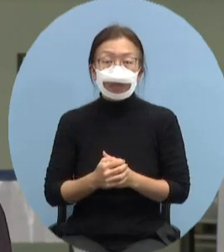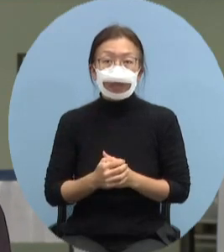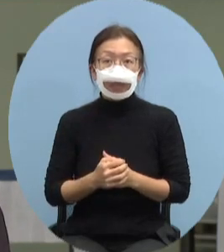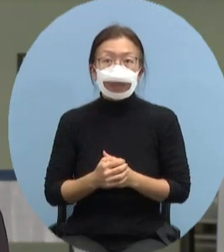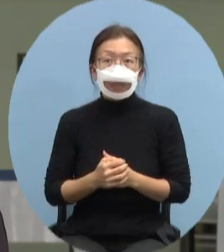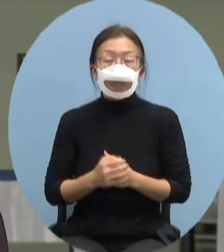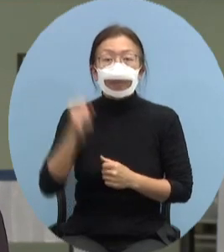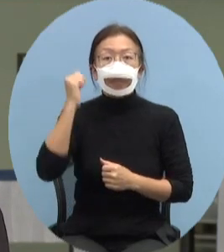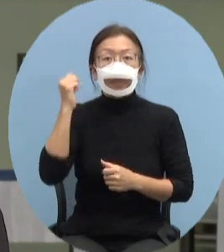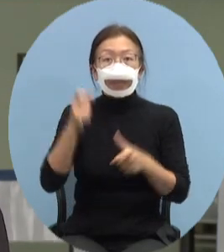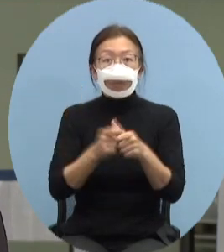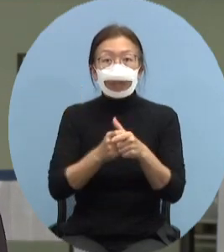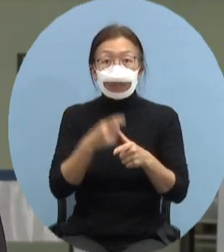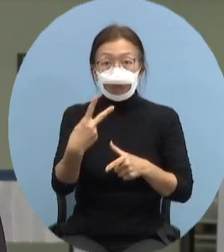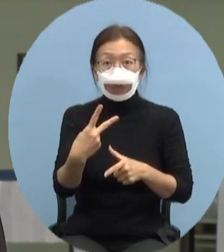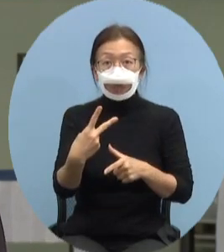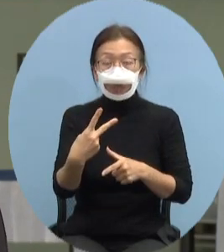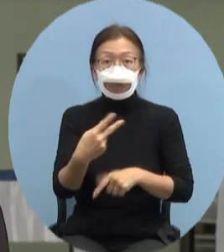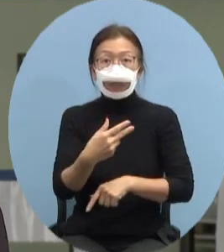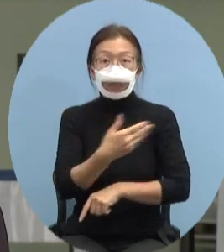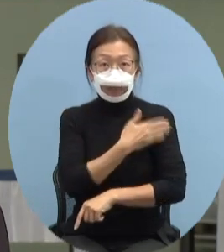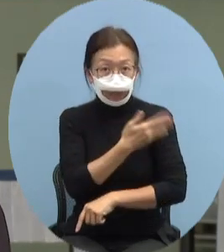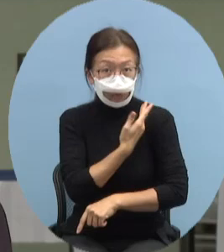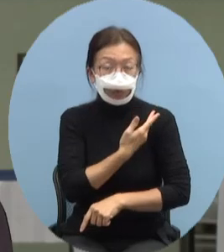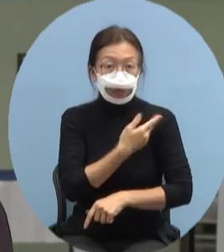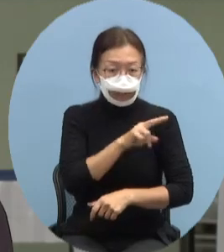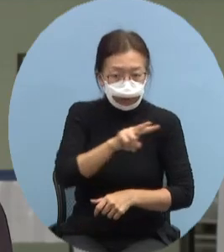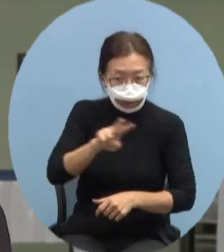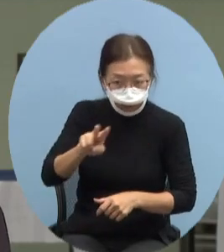兩間巴士公司嘅人員咧喺度咧係